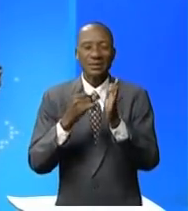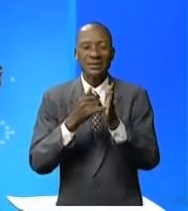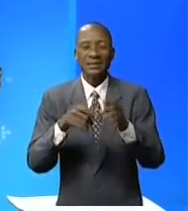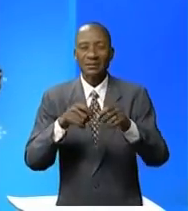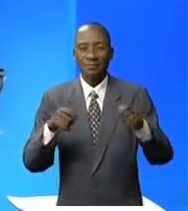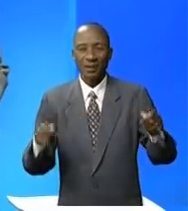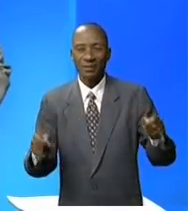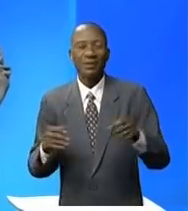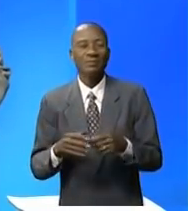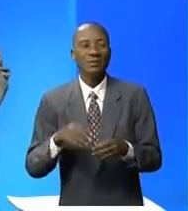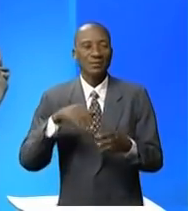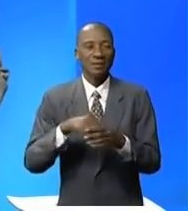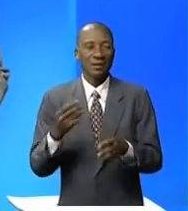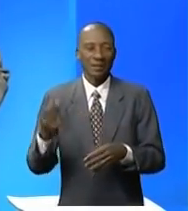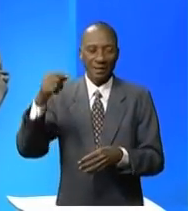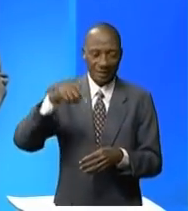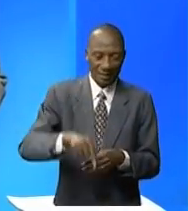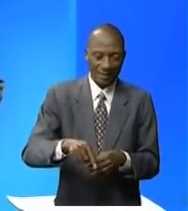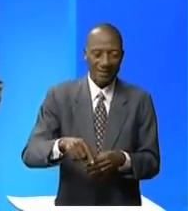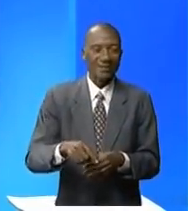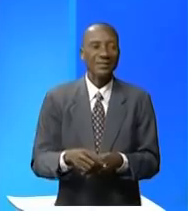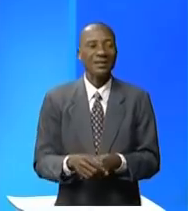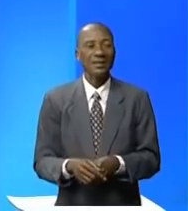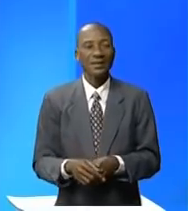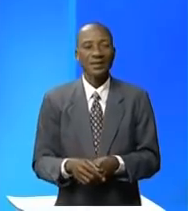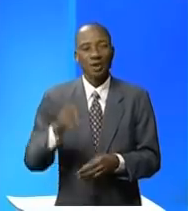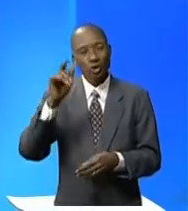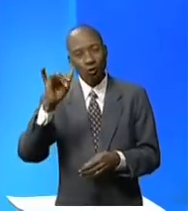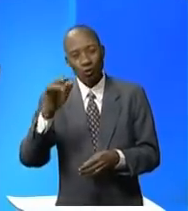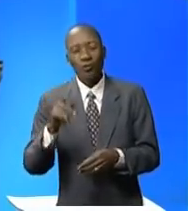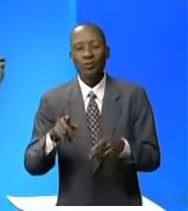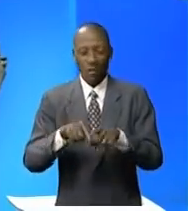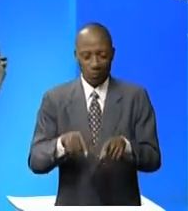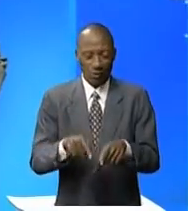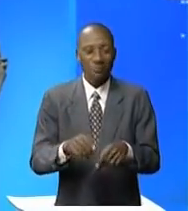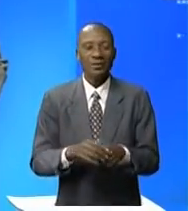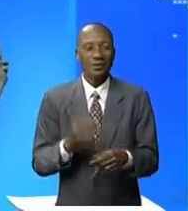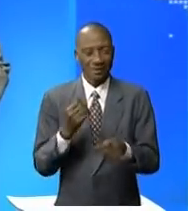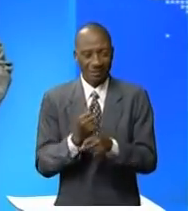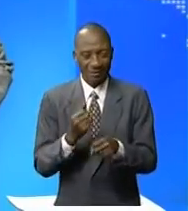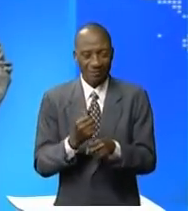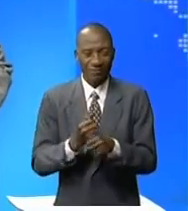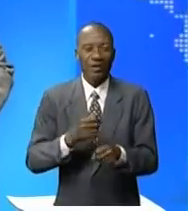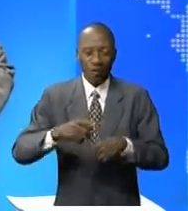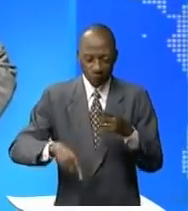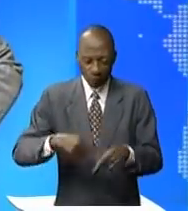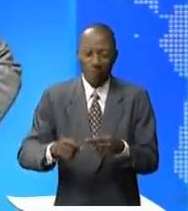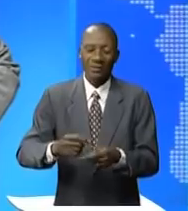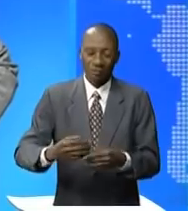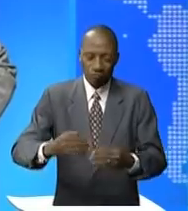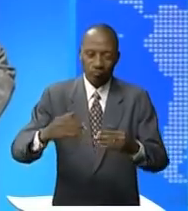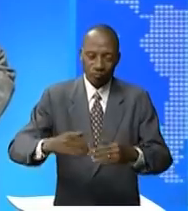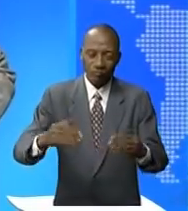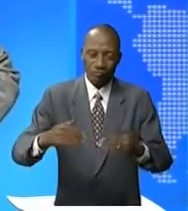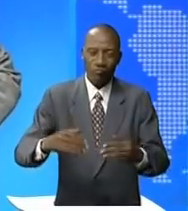quartier Kikimi et Kimwenza vont bon train et avancent d'ailleurs à pas de géant. Ce dallo en béton servira